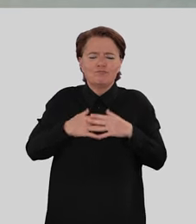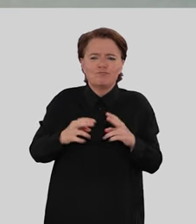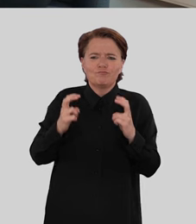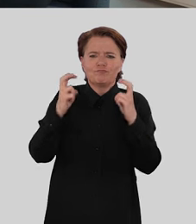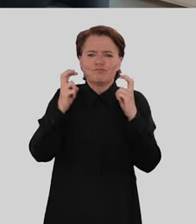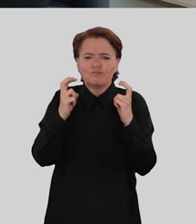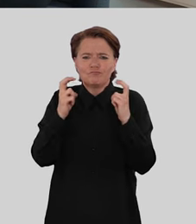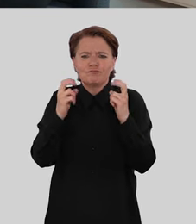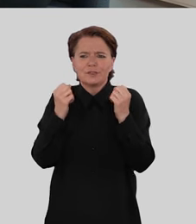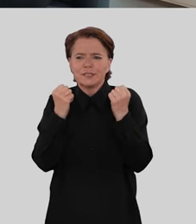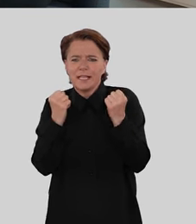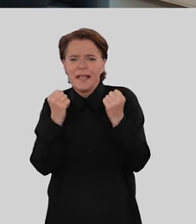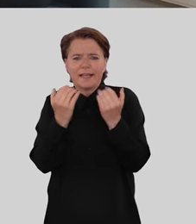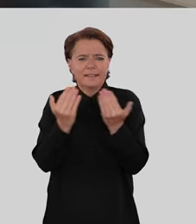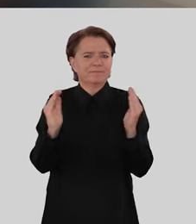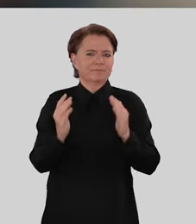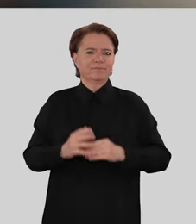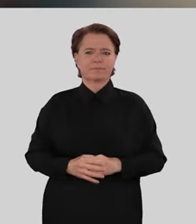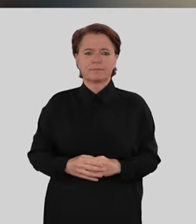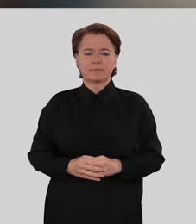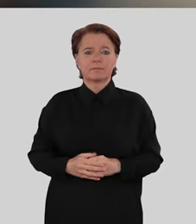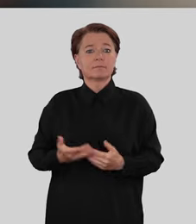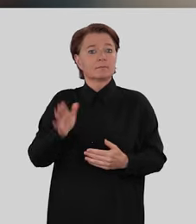Geborgenheit, Sicherheit auch.